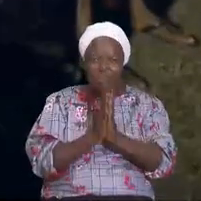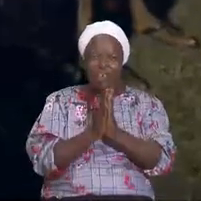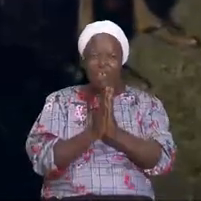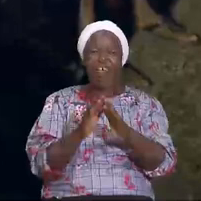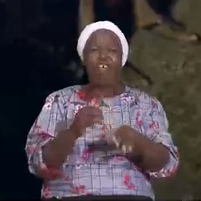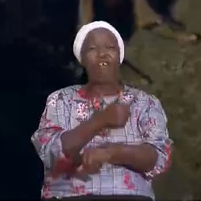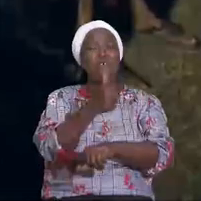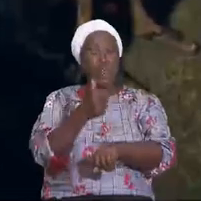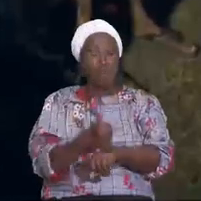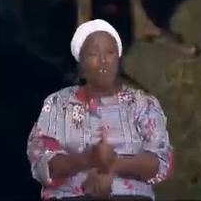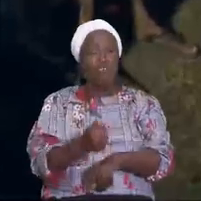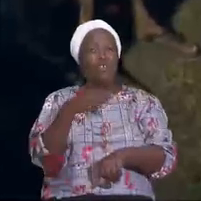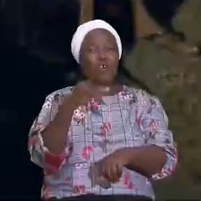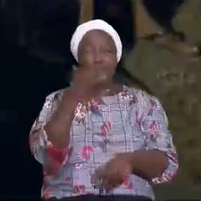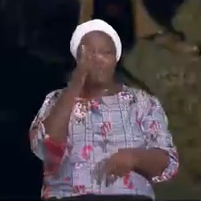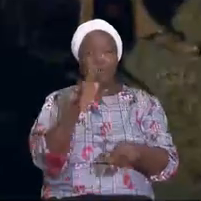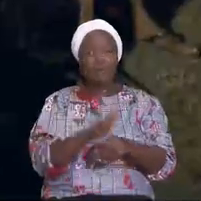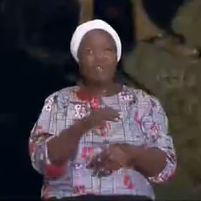Dis-le, non?